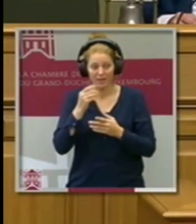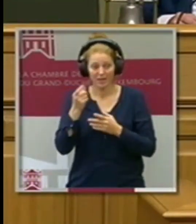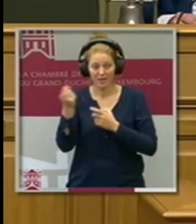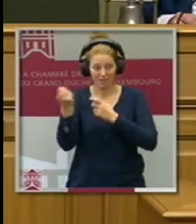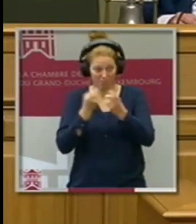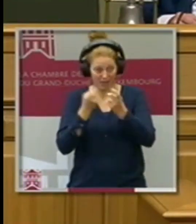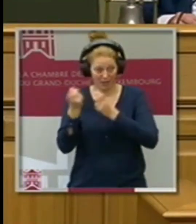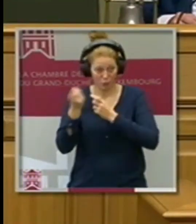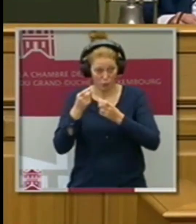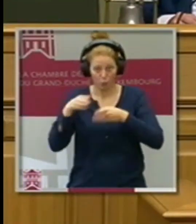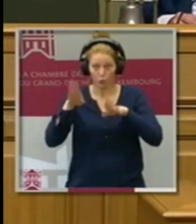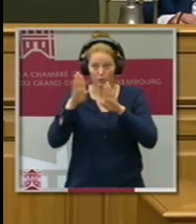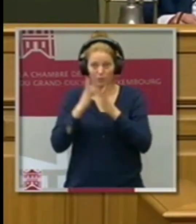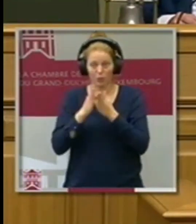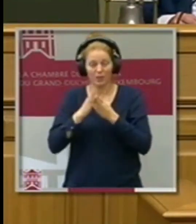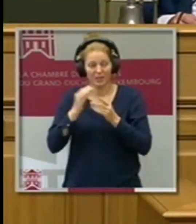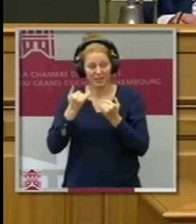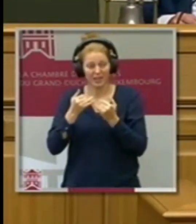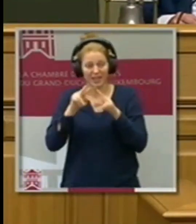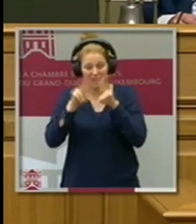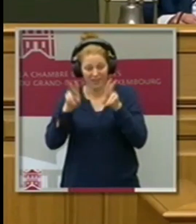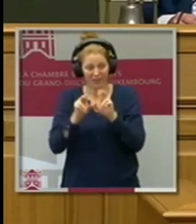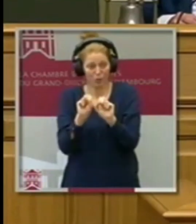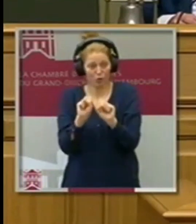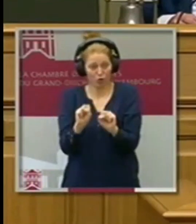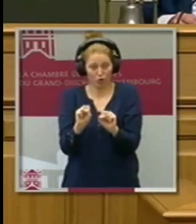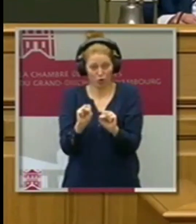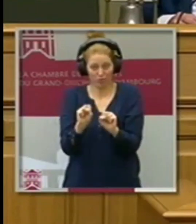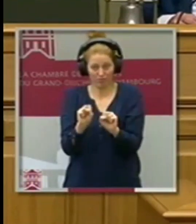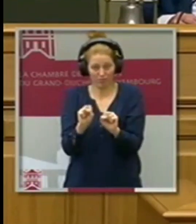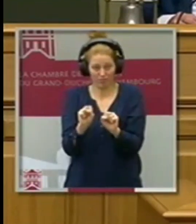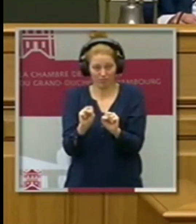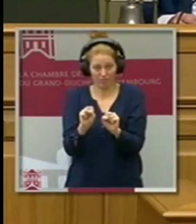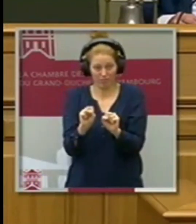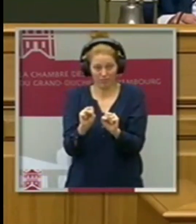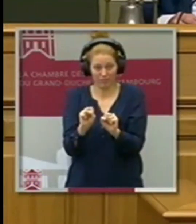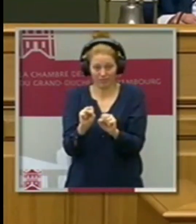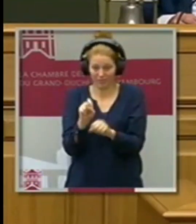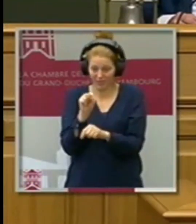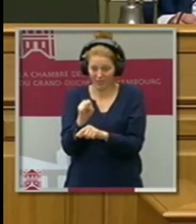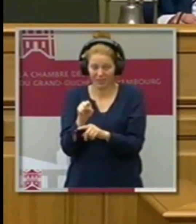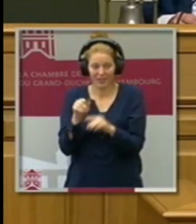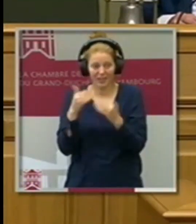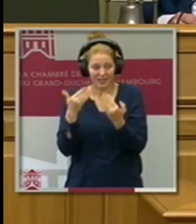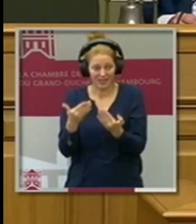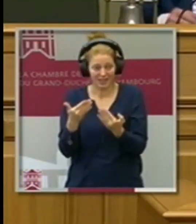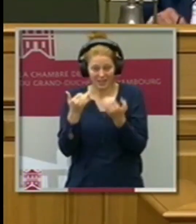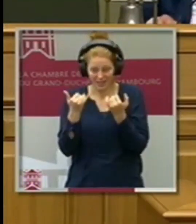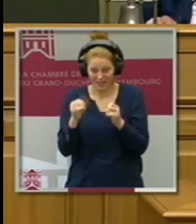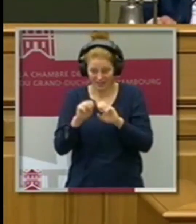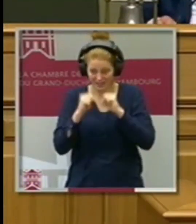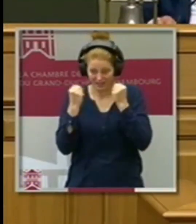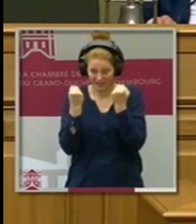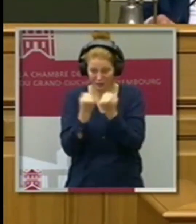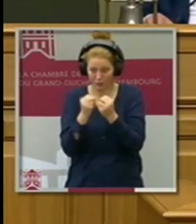International Publik, die müssen den Blick von der Situation, von einem niedischen